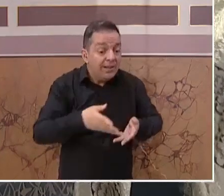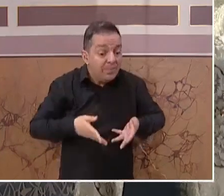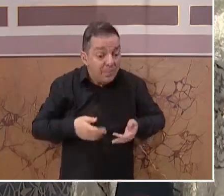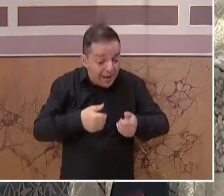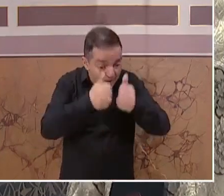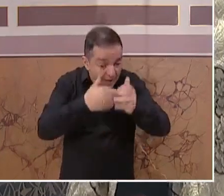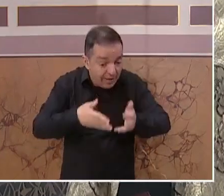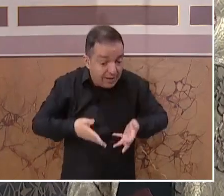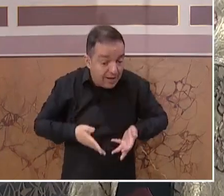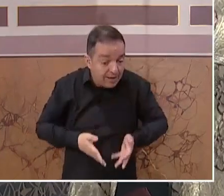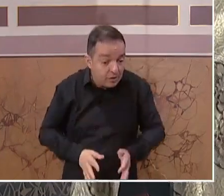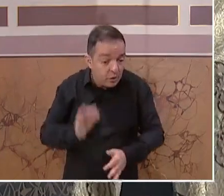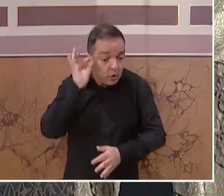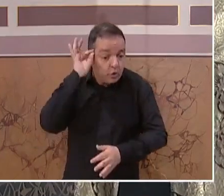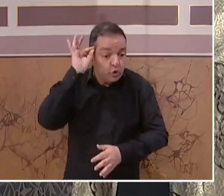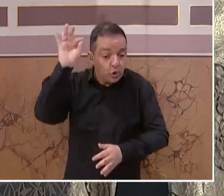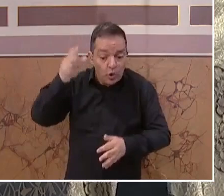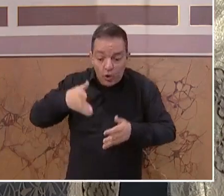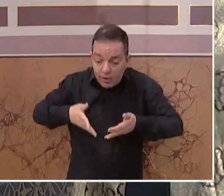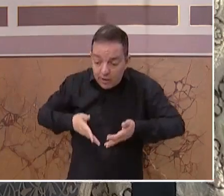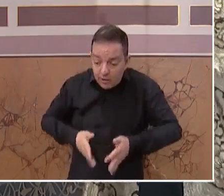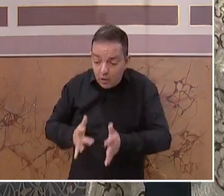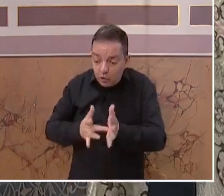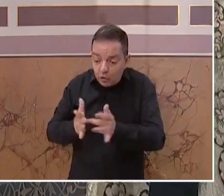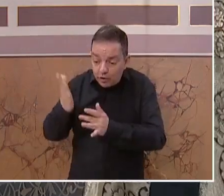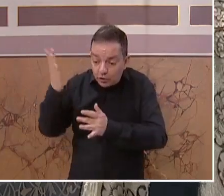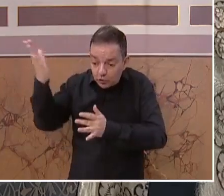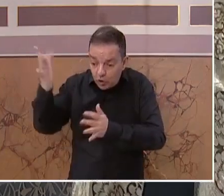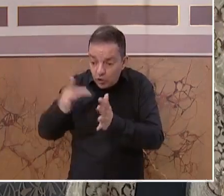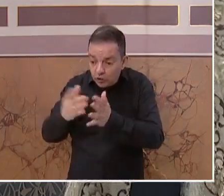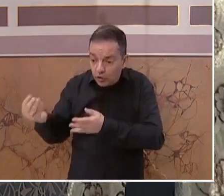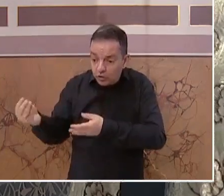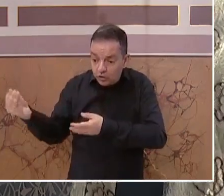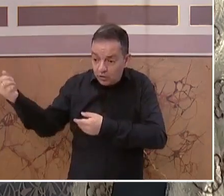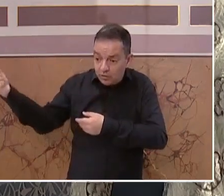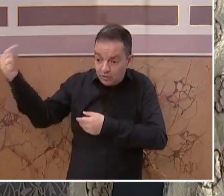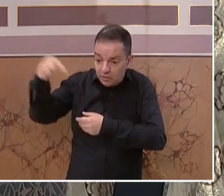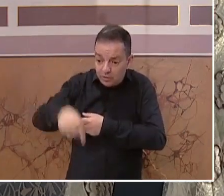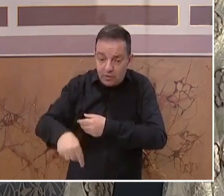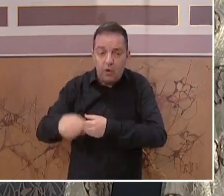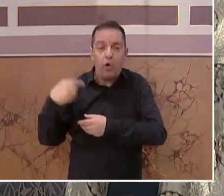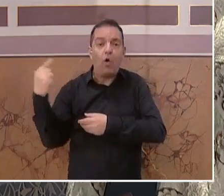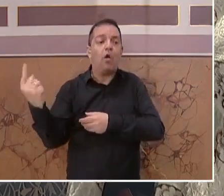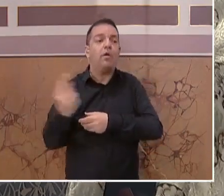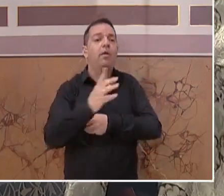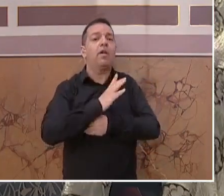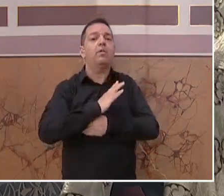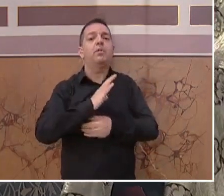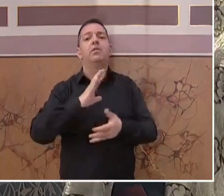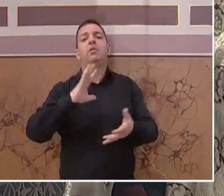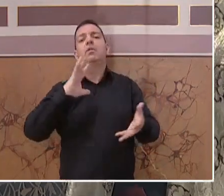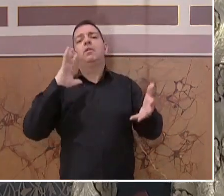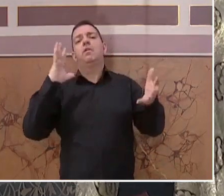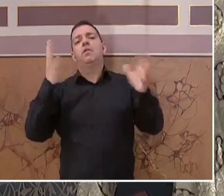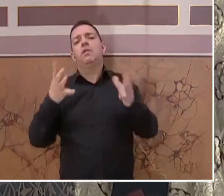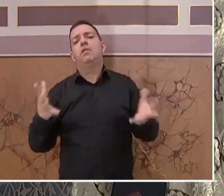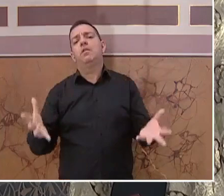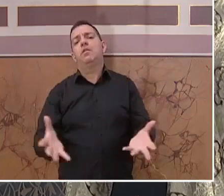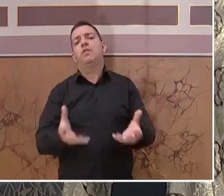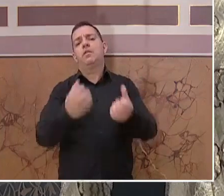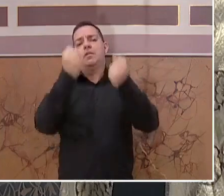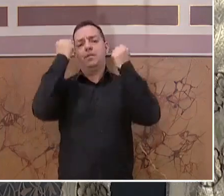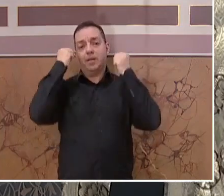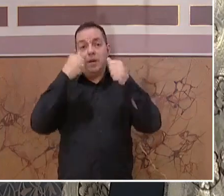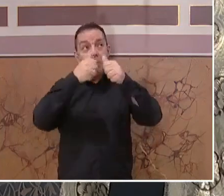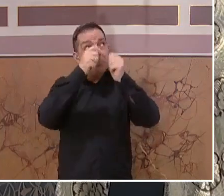την παγκόσμια σωτηρία». Και έτσι αναδείχθηκε η Παναγία πρότυπο για την